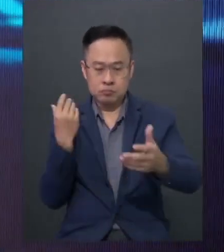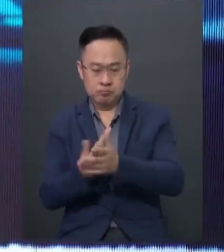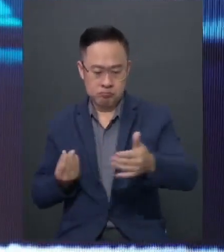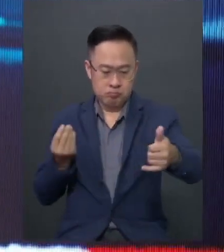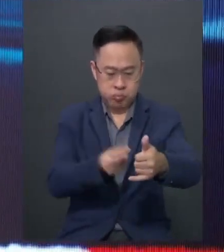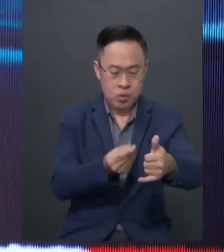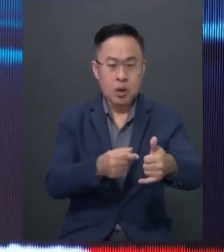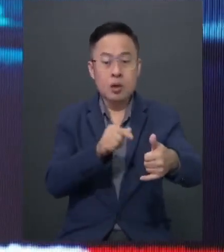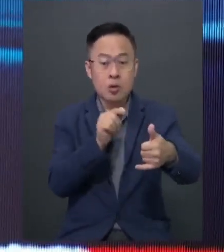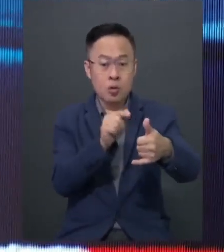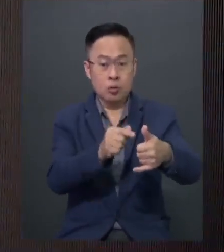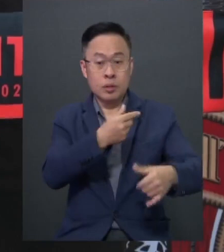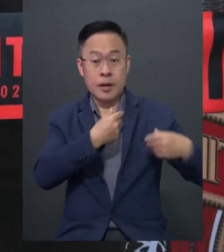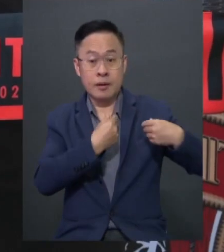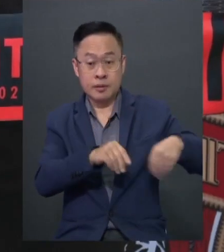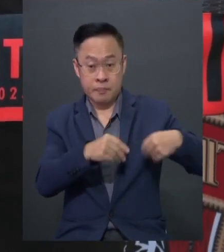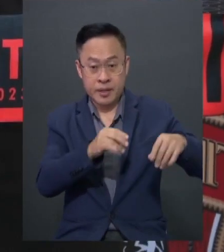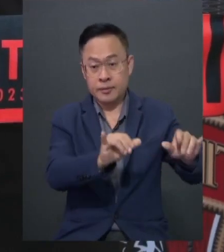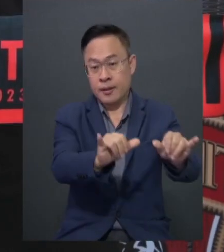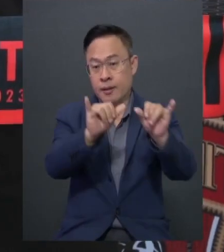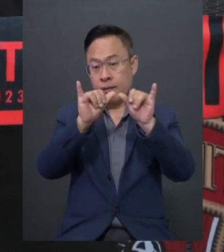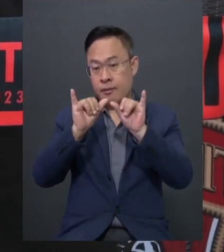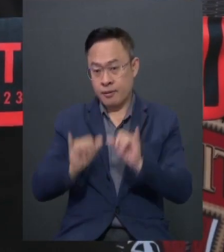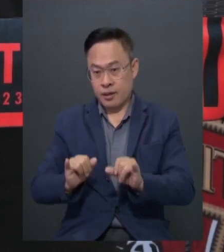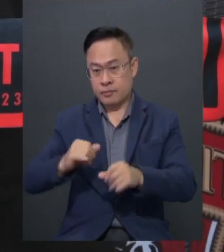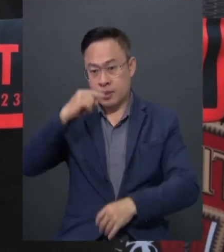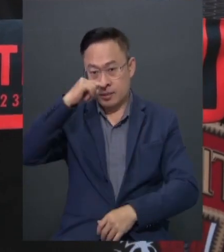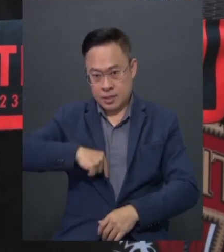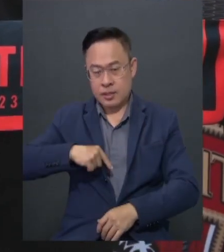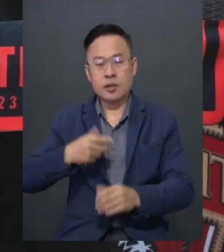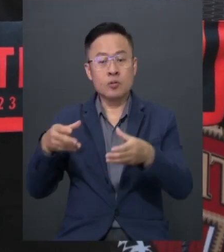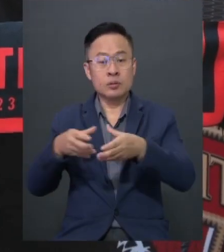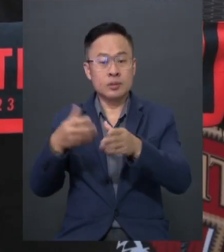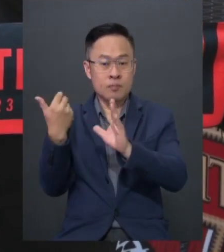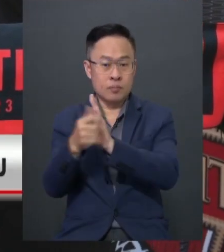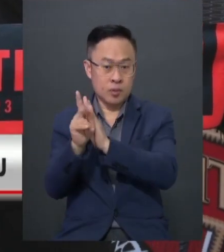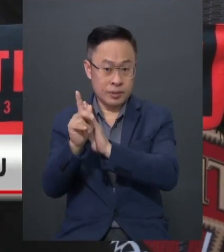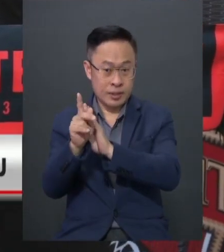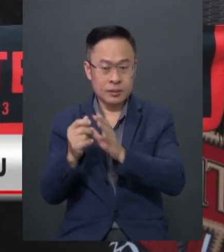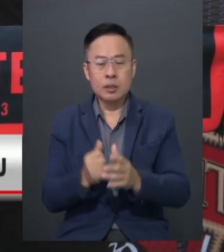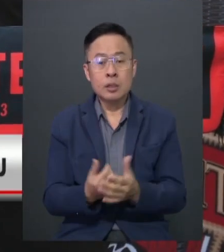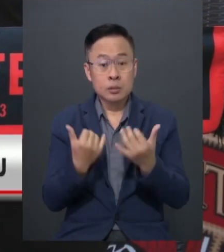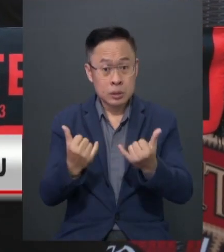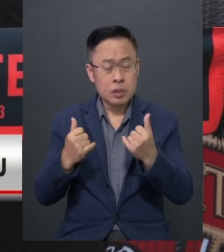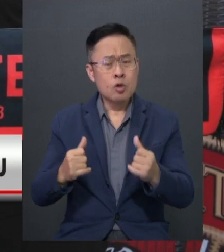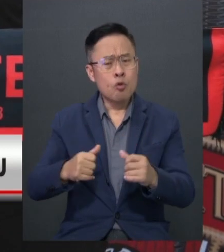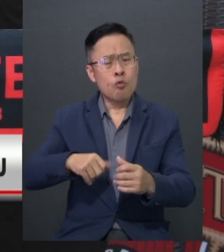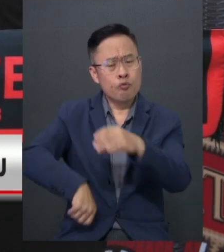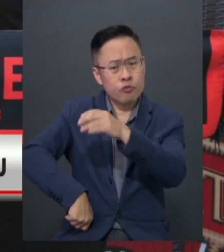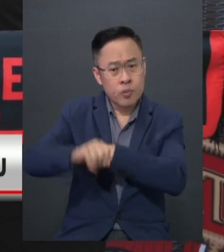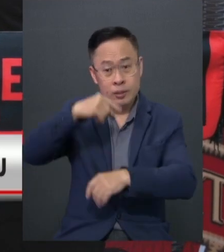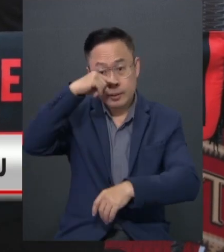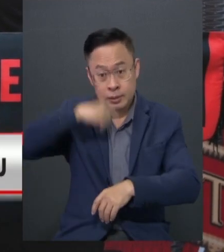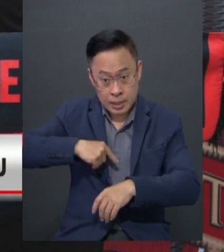เอสเซจารีครับมาร่วมทีมเป็นที่เรียบร้อยแล้วครับช่วงนี้ก็ใกล้เข้าสู่การแข่งขันฟุตบอลไทยลีกจะกลับมาเตะกันแล้วนะครับซึ่ง